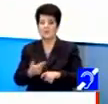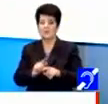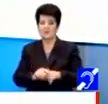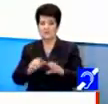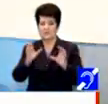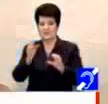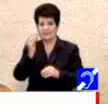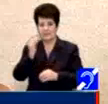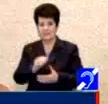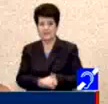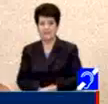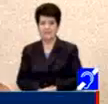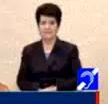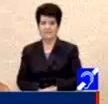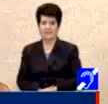sens.